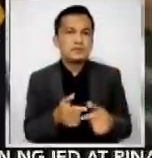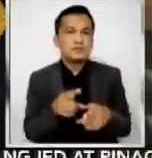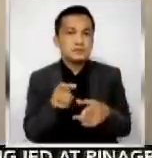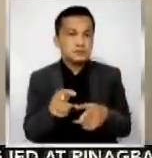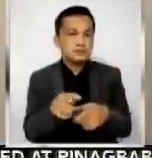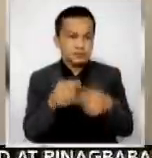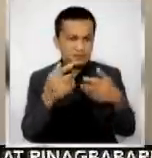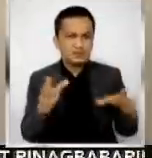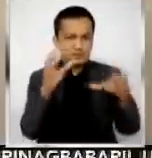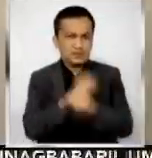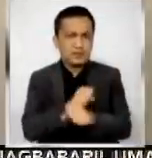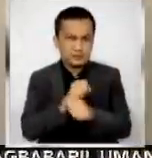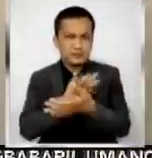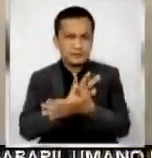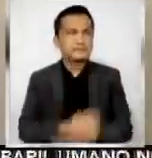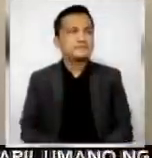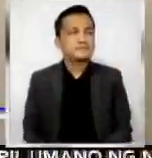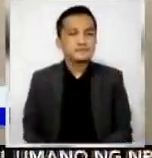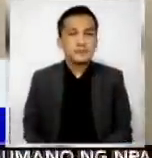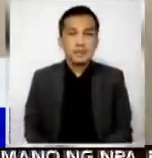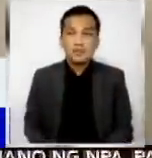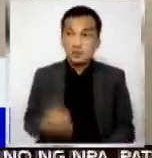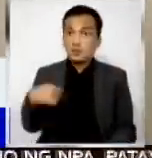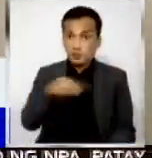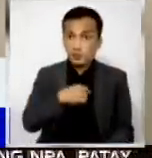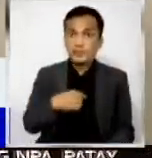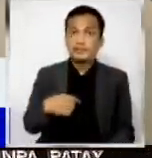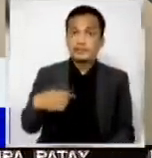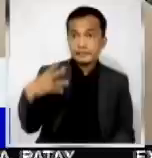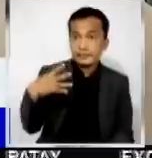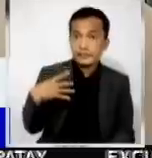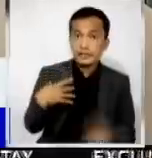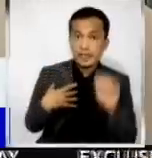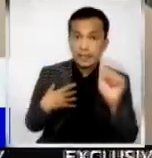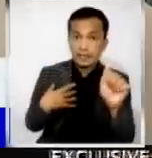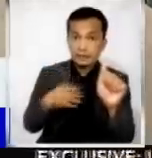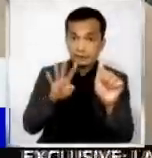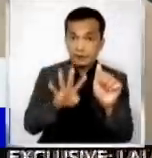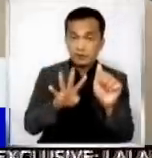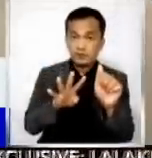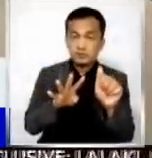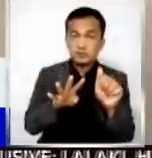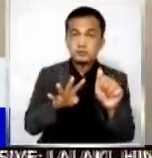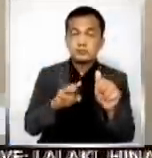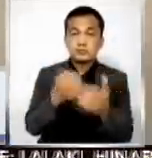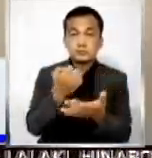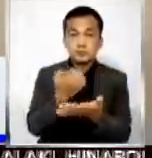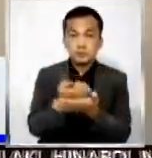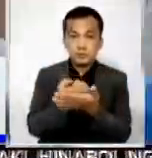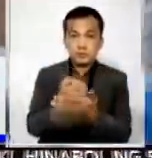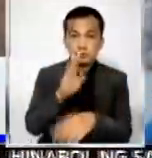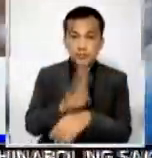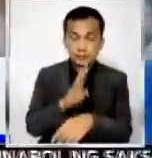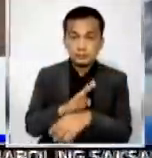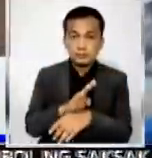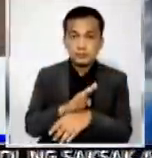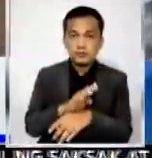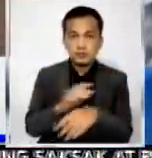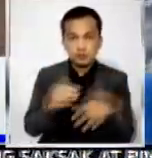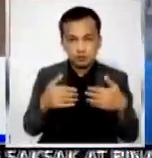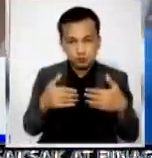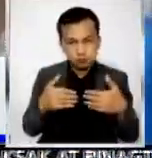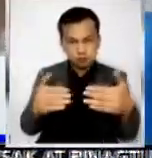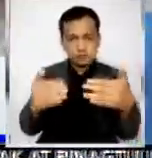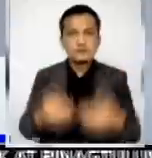pandemic na to. Ito yung hinihintay natin, yung A4. Para naman yung movement ng ating pong negosyo, economy, tuloy-tuloy. Masaya rin